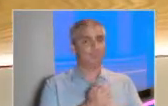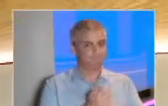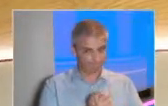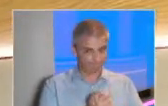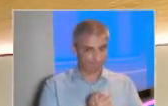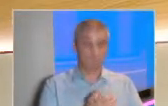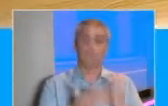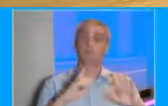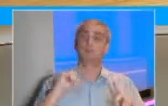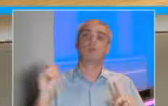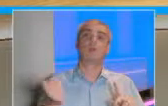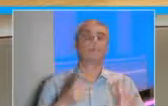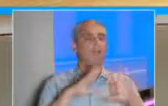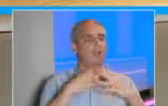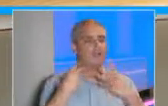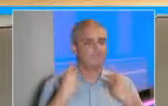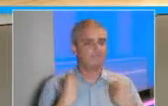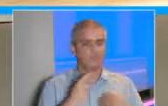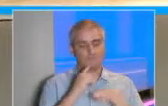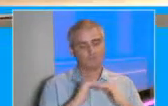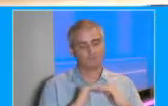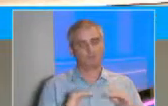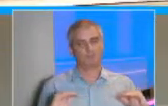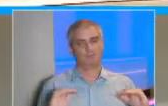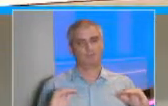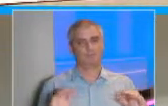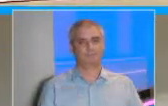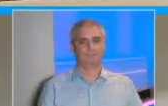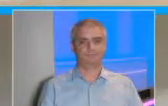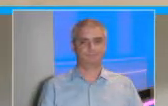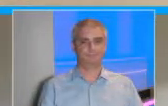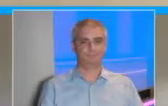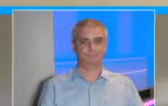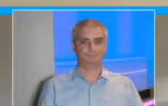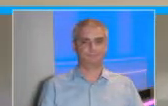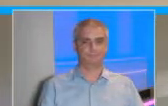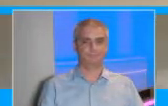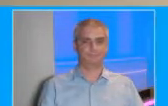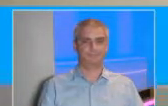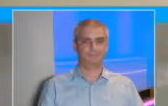הסימנים. שיהיה לכולכם ערב שקט ונעים. להתראות.